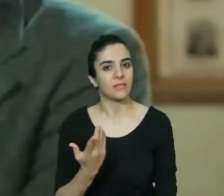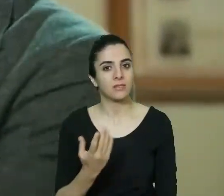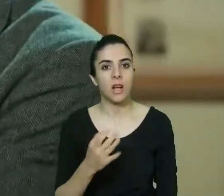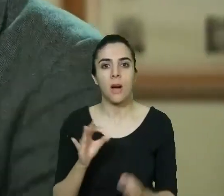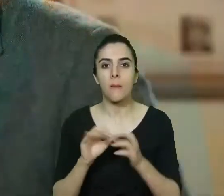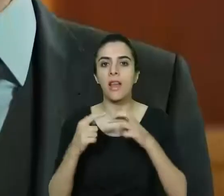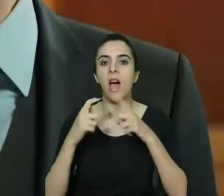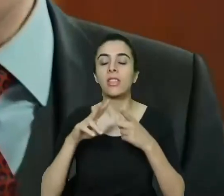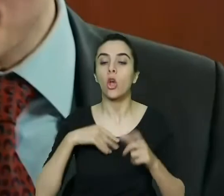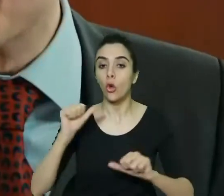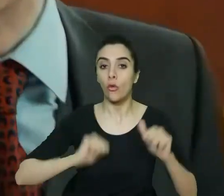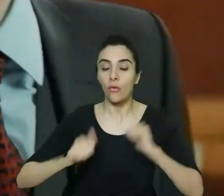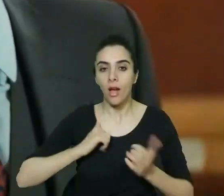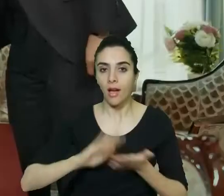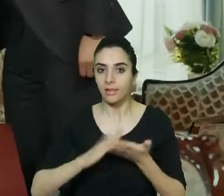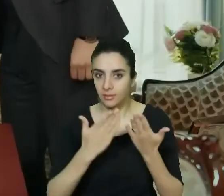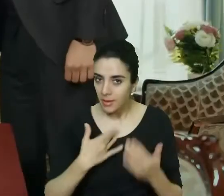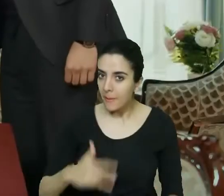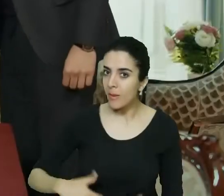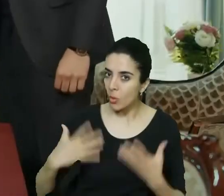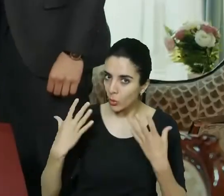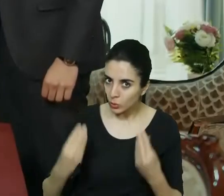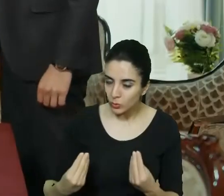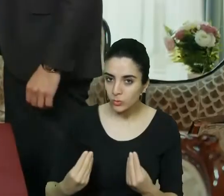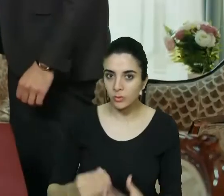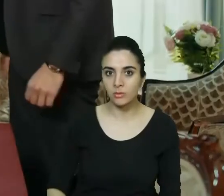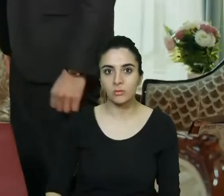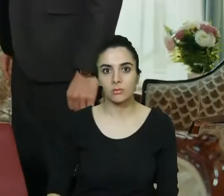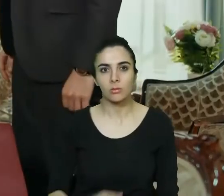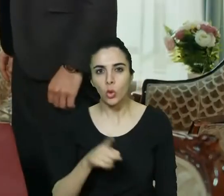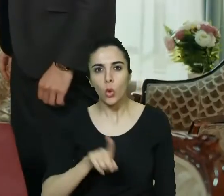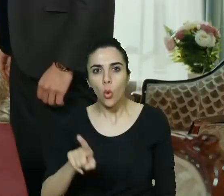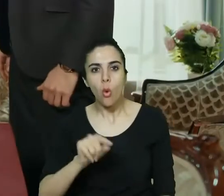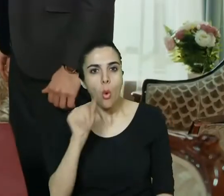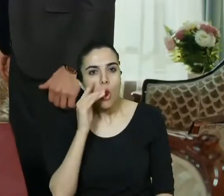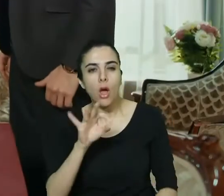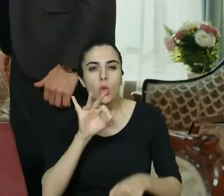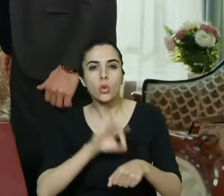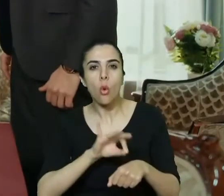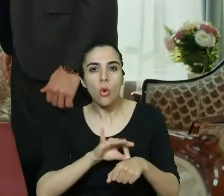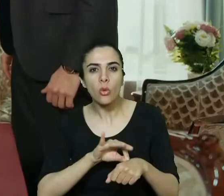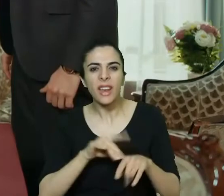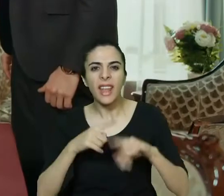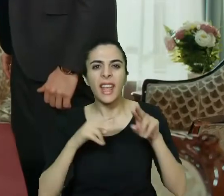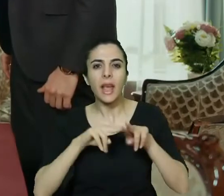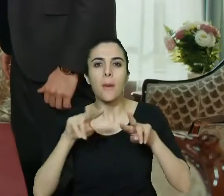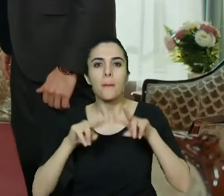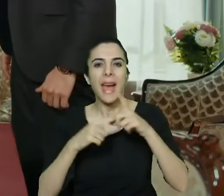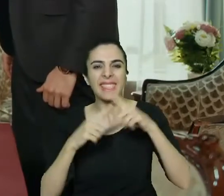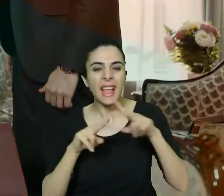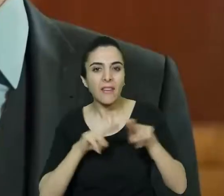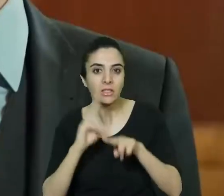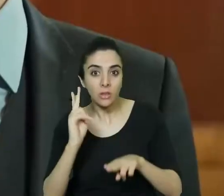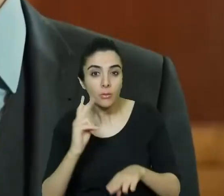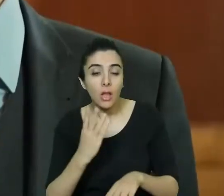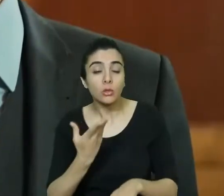Baran, fakülteden arkadaşım. Memnun oldum. Ben de. Tokalaştılar Erdem'le. Bu Kürt delikanlısı Doktor Hikmet Kıvılcımlı'nın en sevdiği